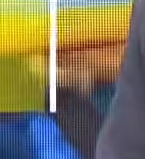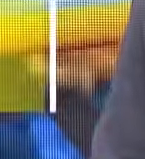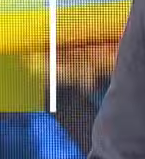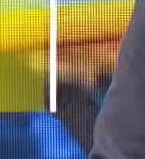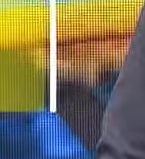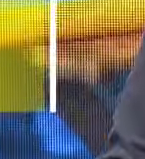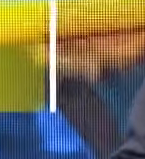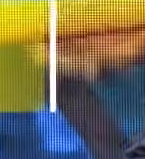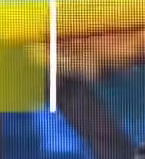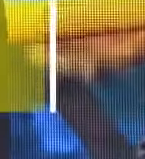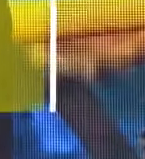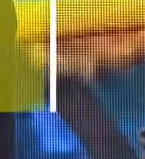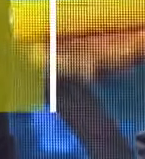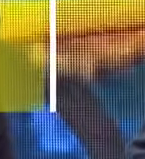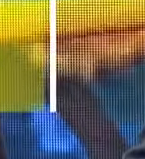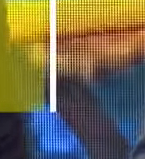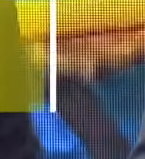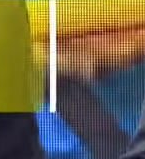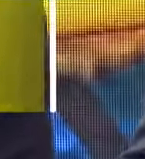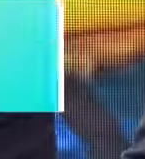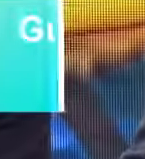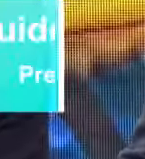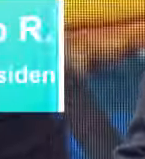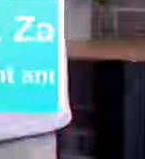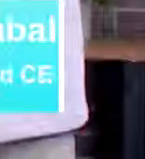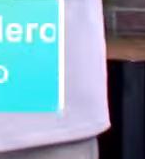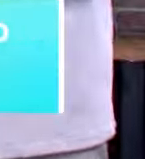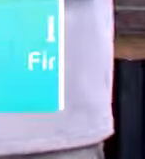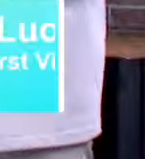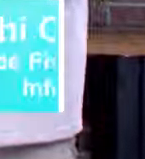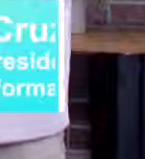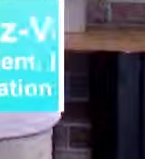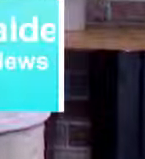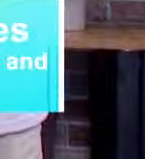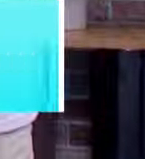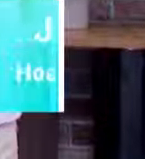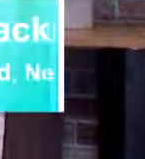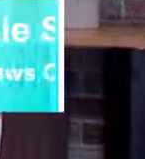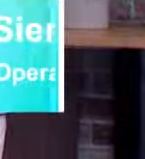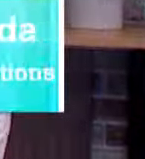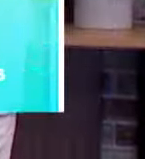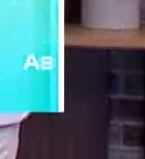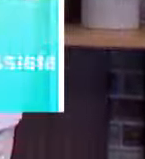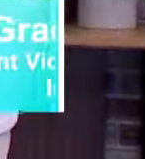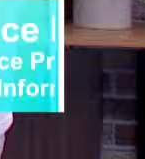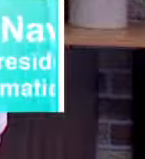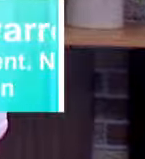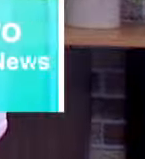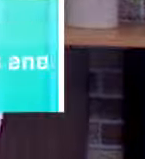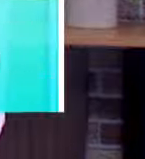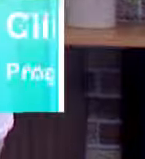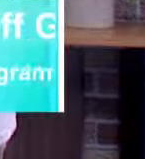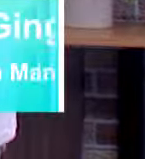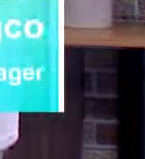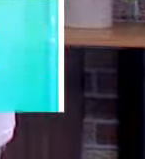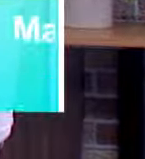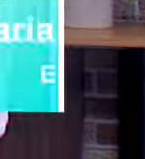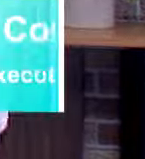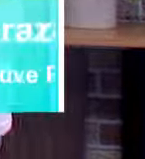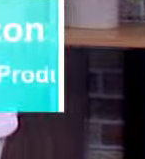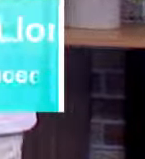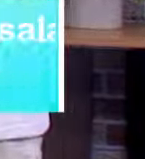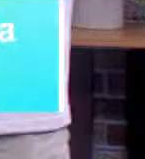Wednesday! Isang makabulang umagang nahihatid namin sa inyong mga tahanan. Kitakit pa rin po tayo bukas, mga kapatid. Enjoy lang ang araw kung spread ng good vibes palagi.